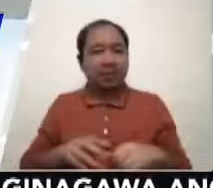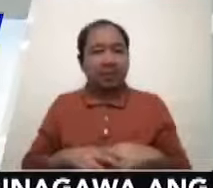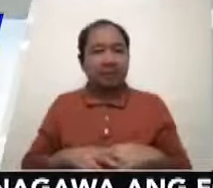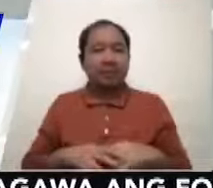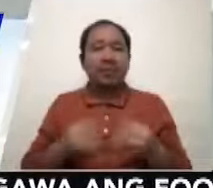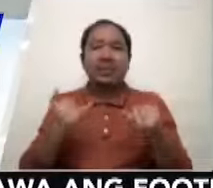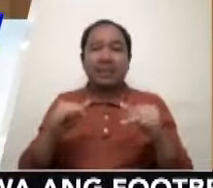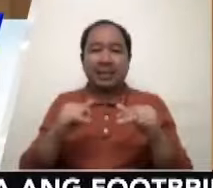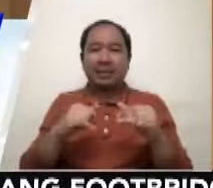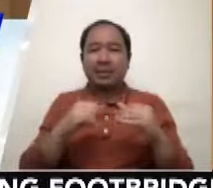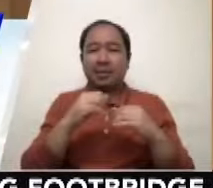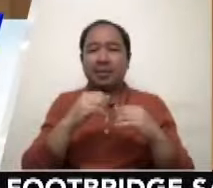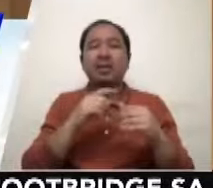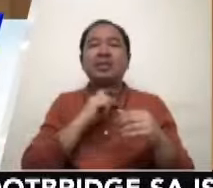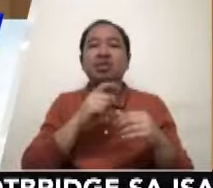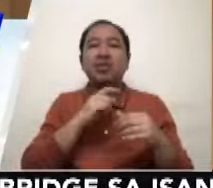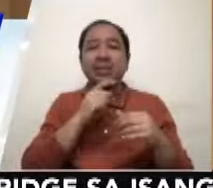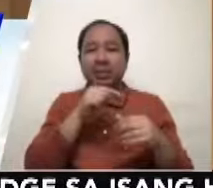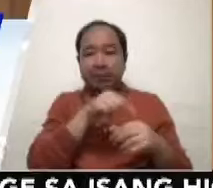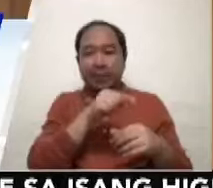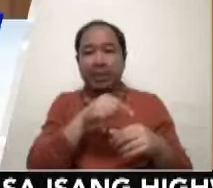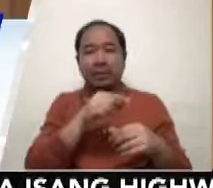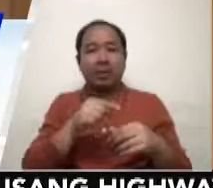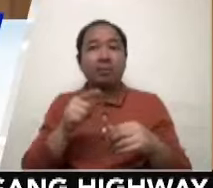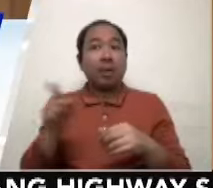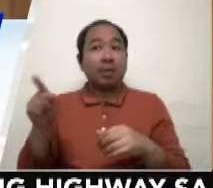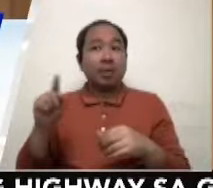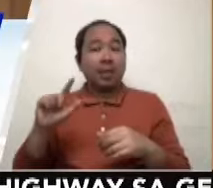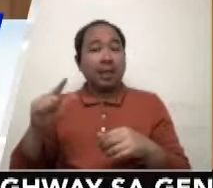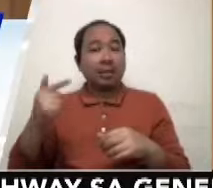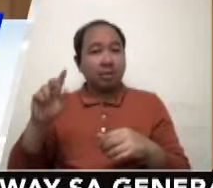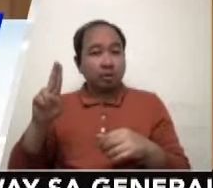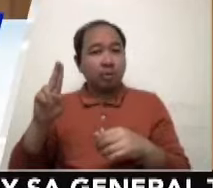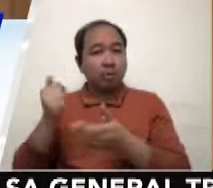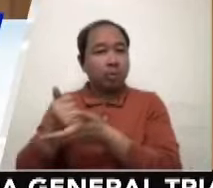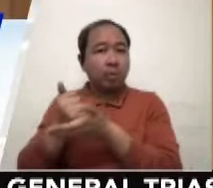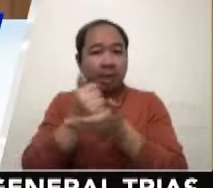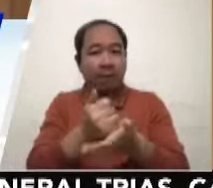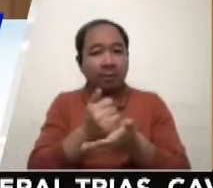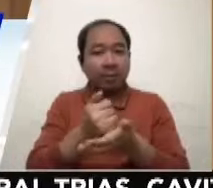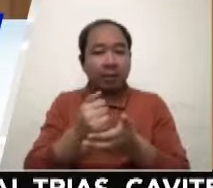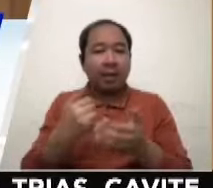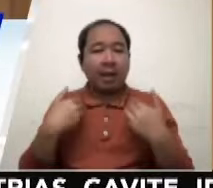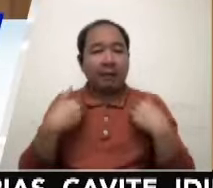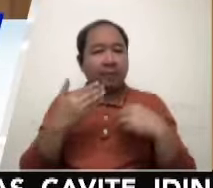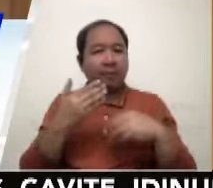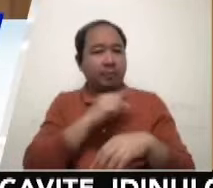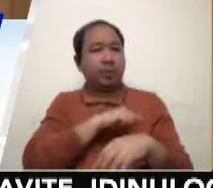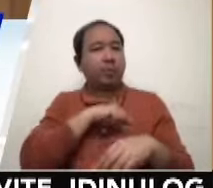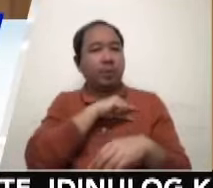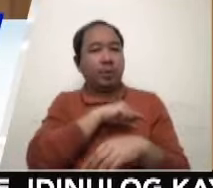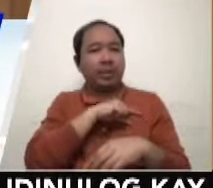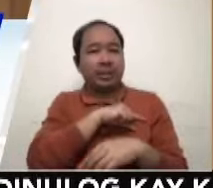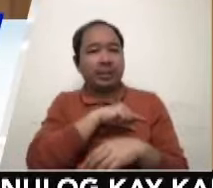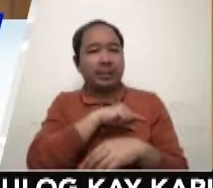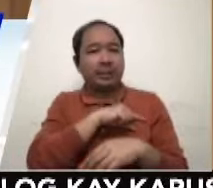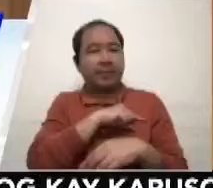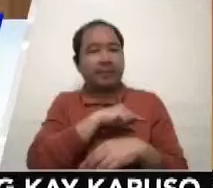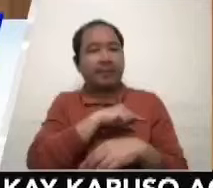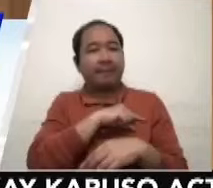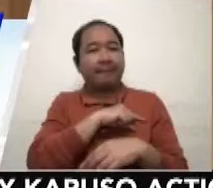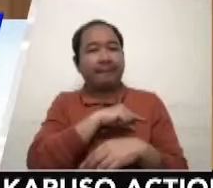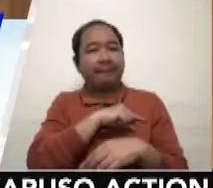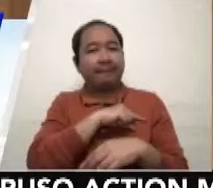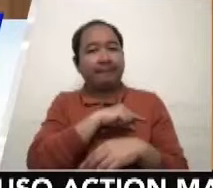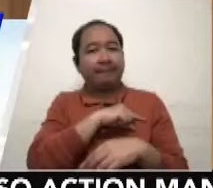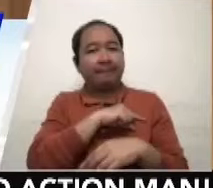Then tutulong po ang city government para magkaroon po ng mas maganda po na magkaroon po siya